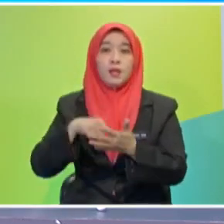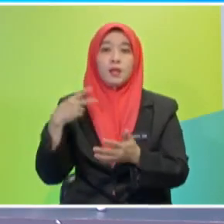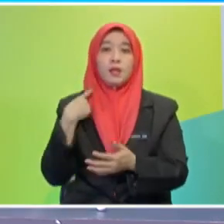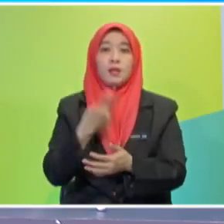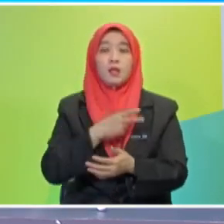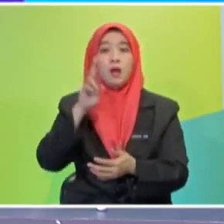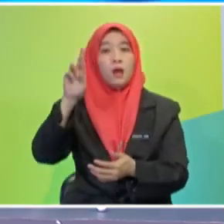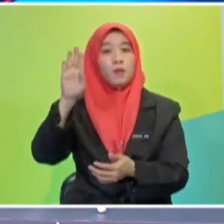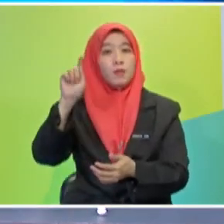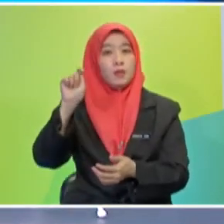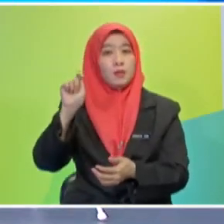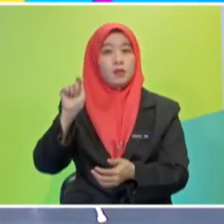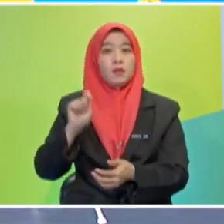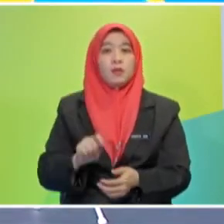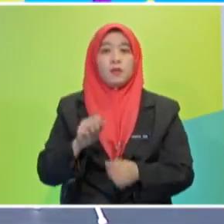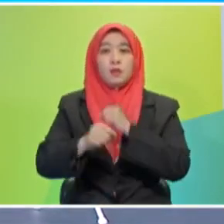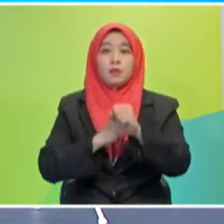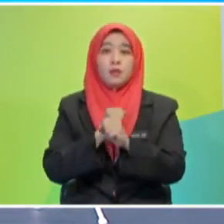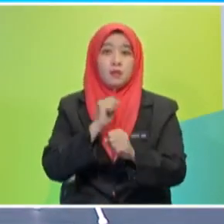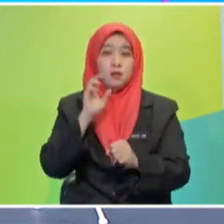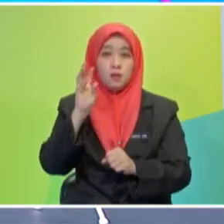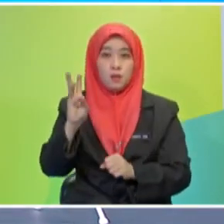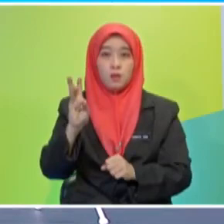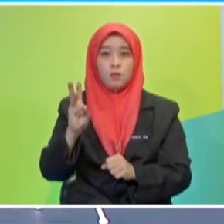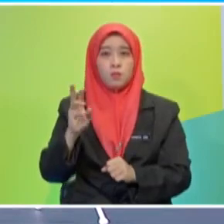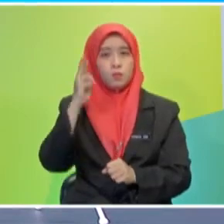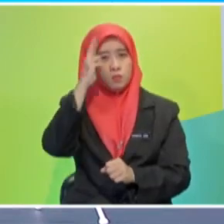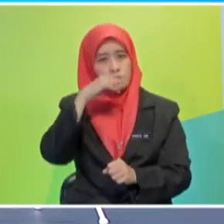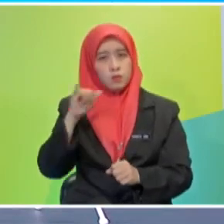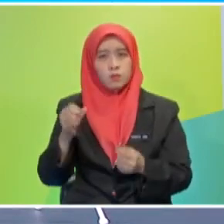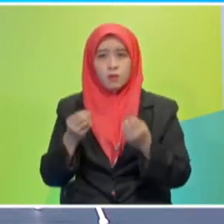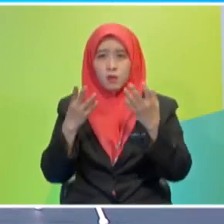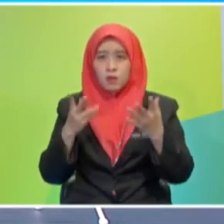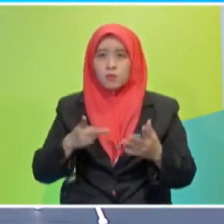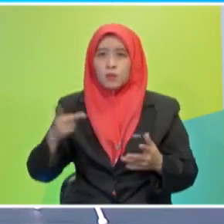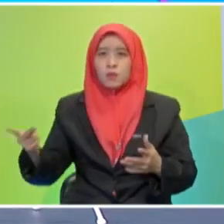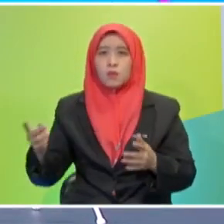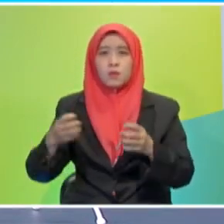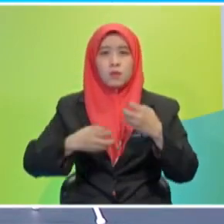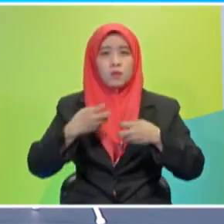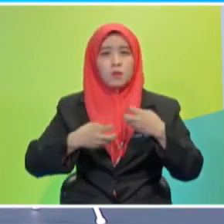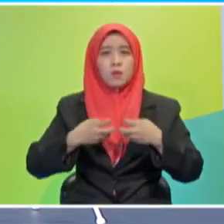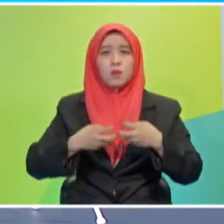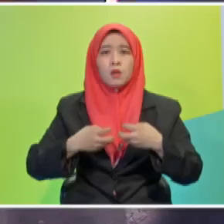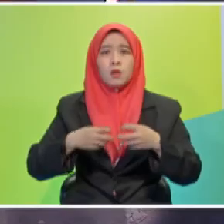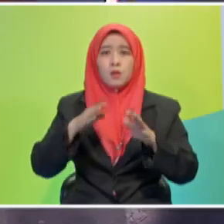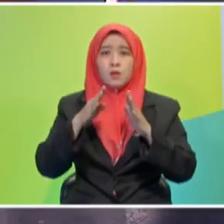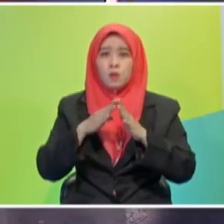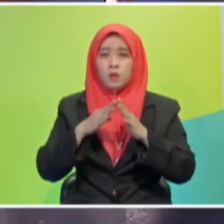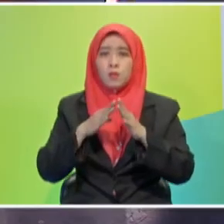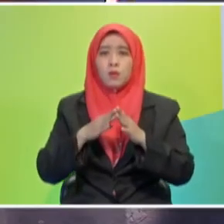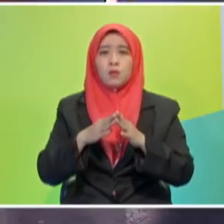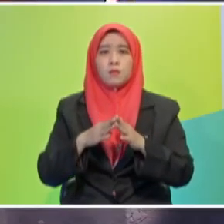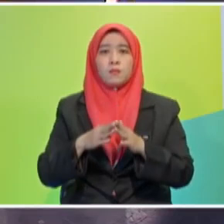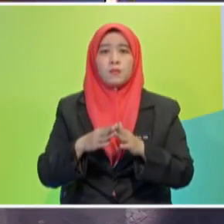Reka Bentuk dan Teknologi tahun 6. Rupanya banyak perkakas elektromekanikal dekat rumah kita, betul cikgu? Ya. Dan